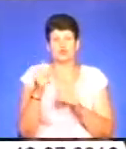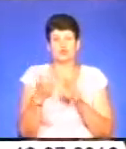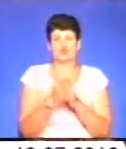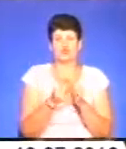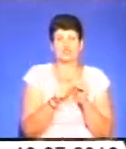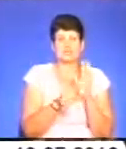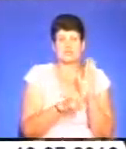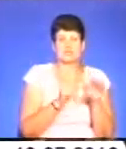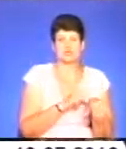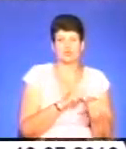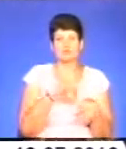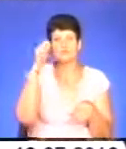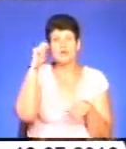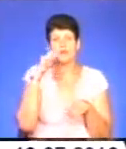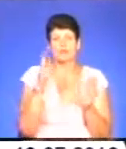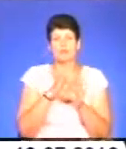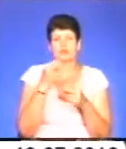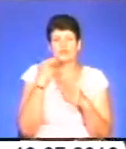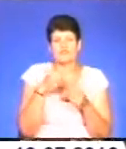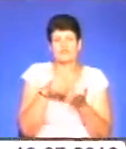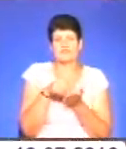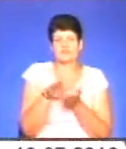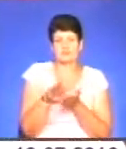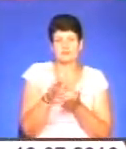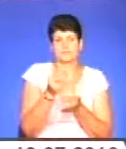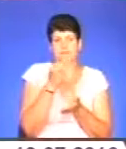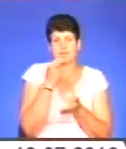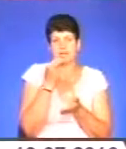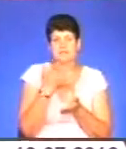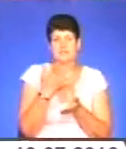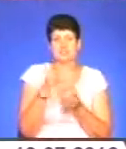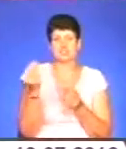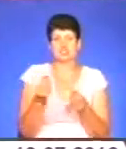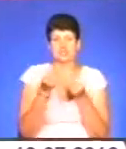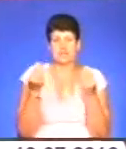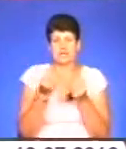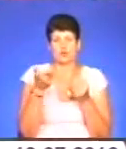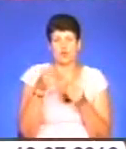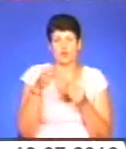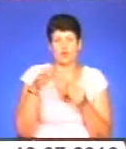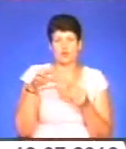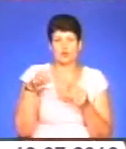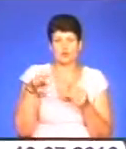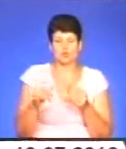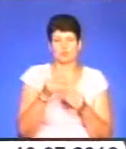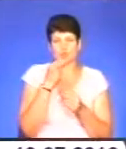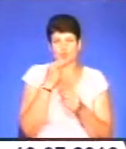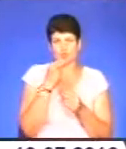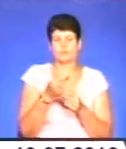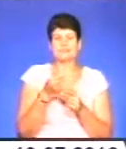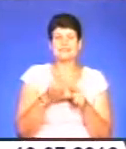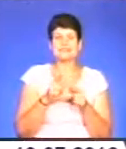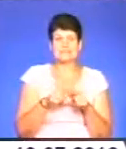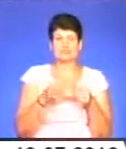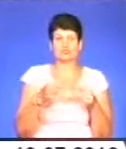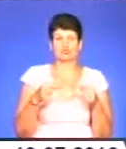У спекотну погоду краще відмовитися від вживання жирної, гострої їжі, а також солодощів та спиртних напоїв. Ці